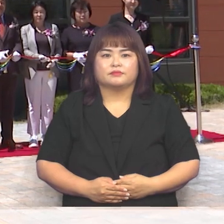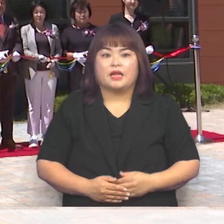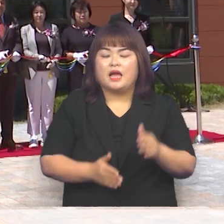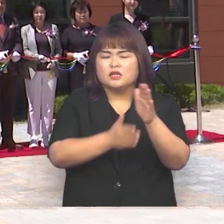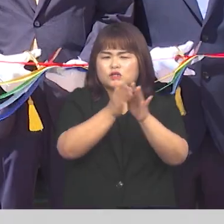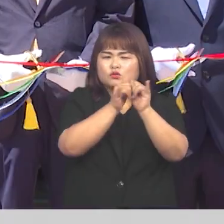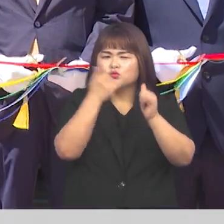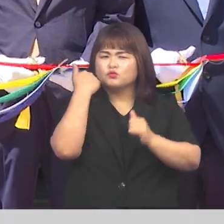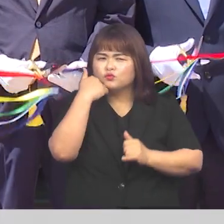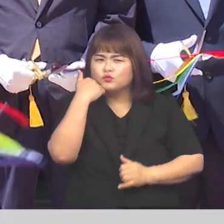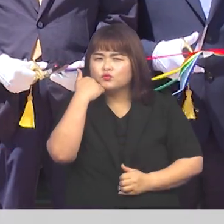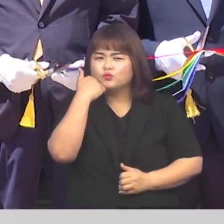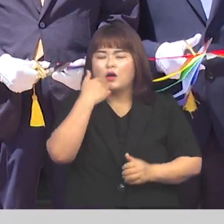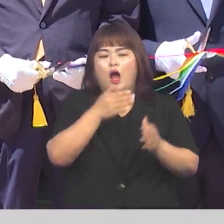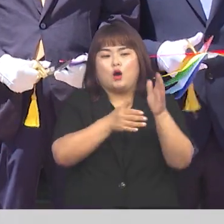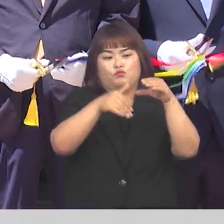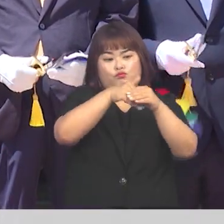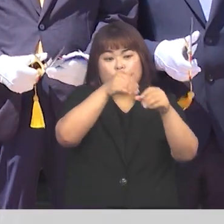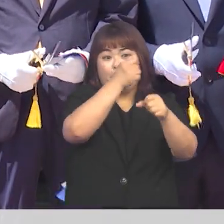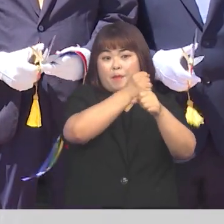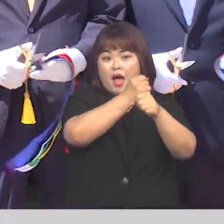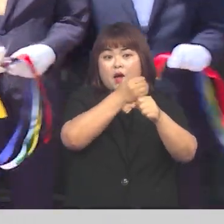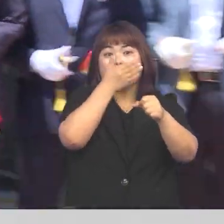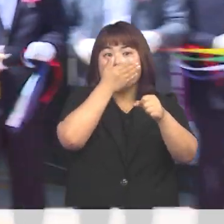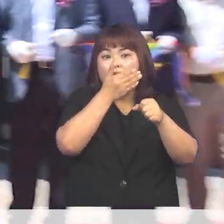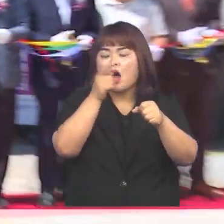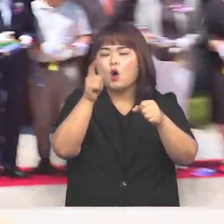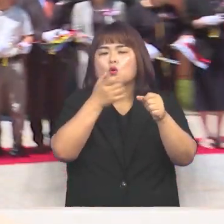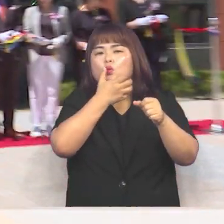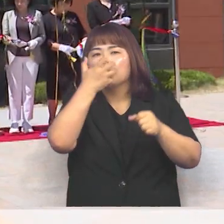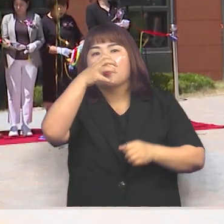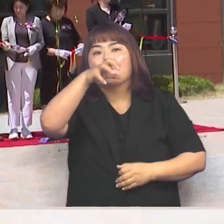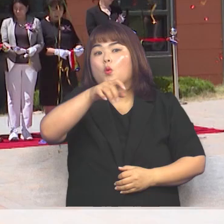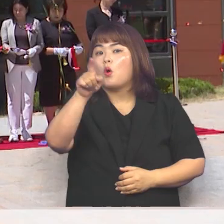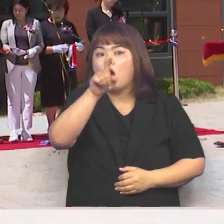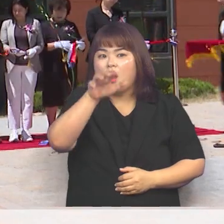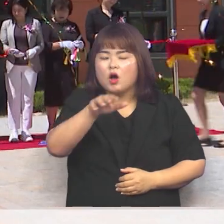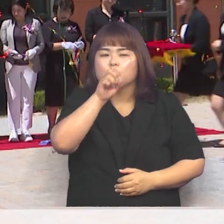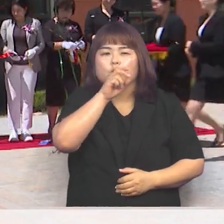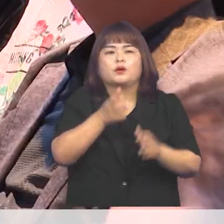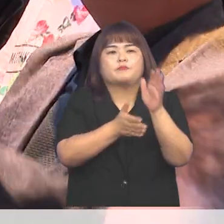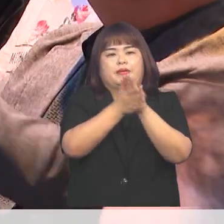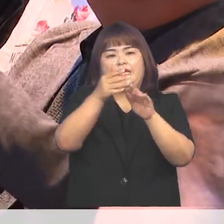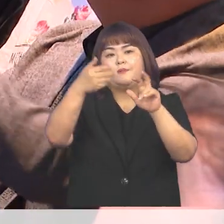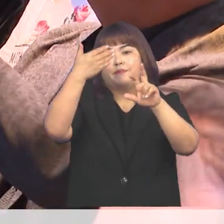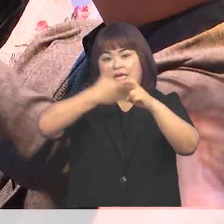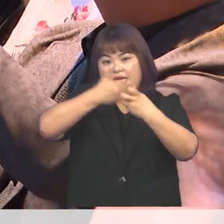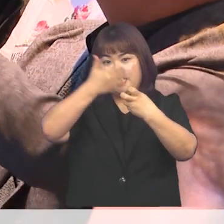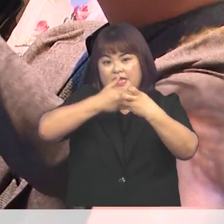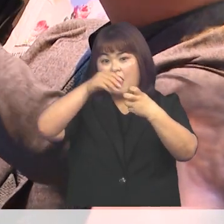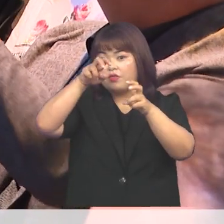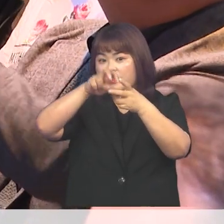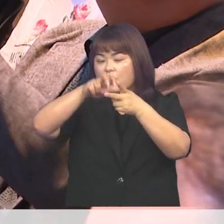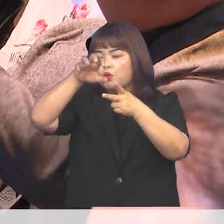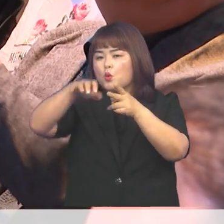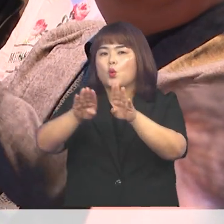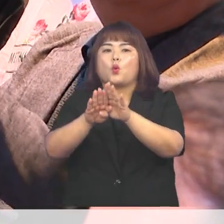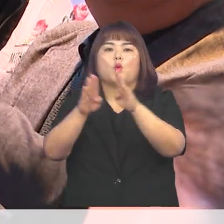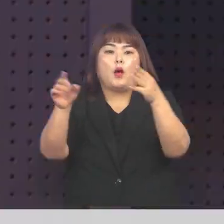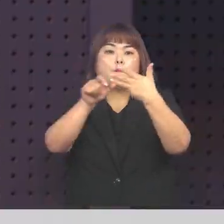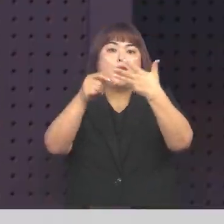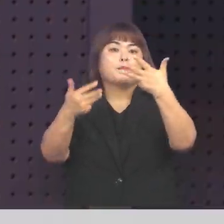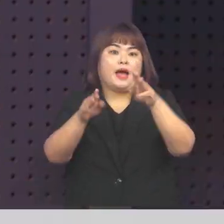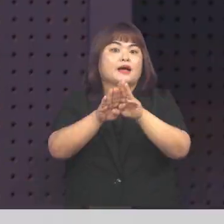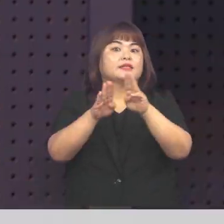시민 누구나 문화 창작자로 활동할 수 있게 해주는 꿈의 공간, 용인미디어센터가 8일 정식 개소했습니다.